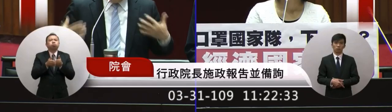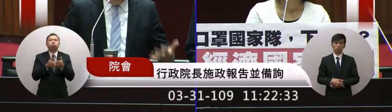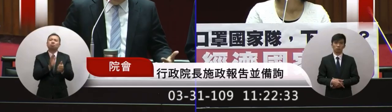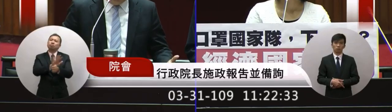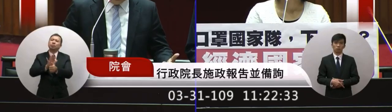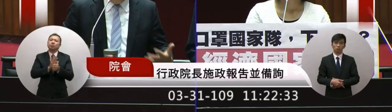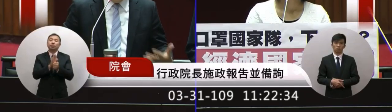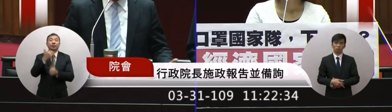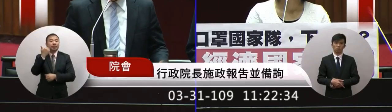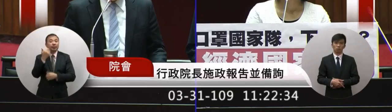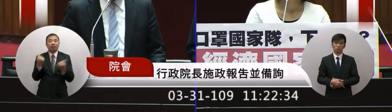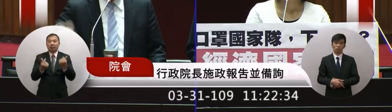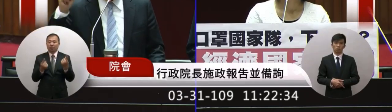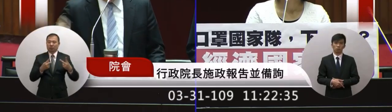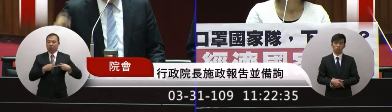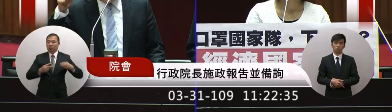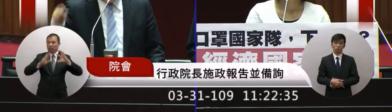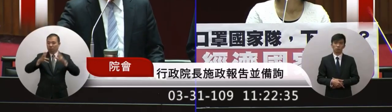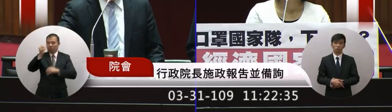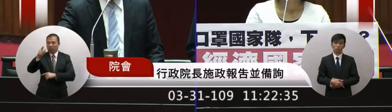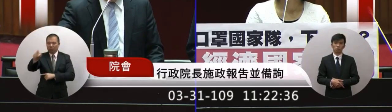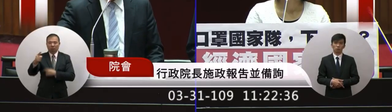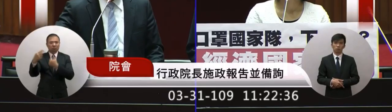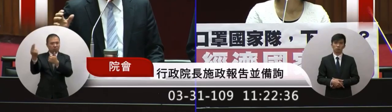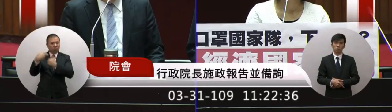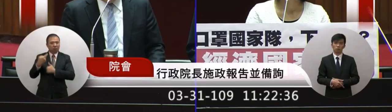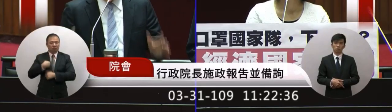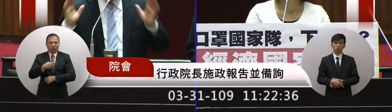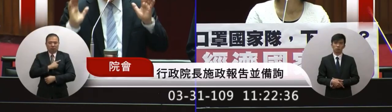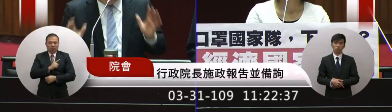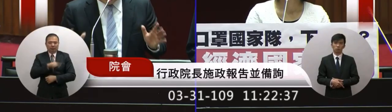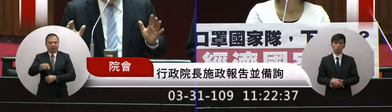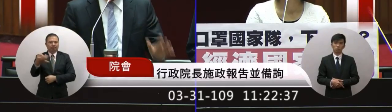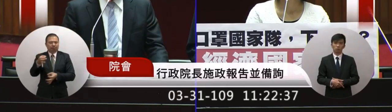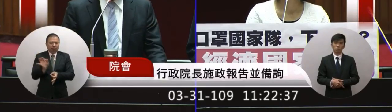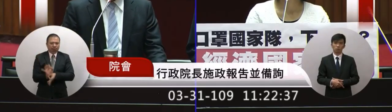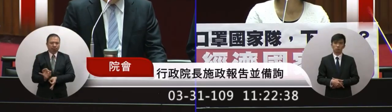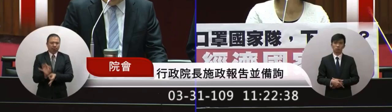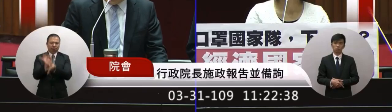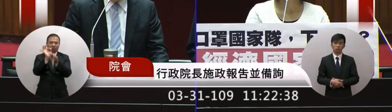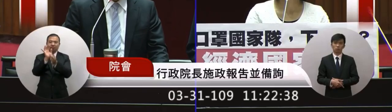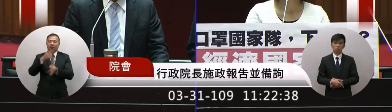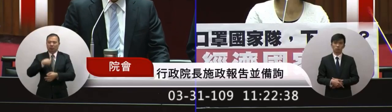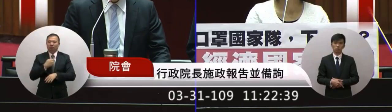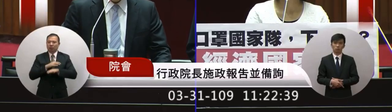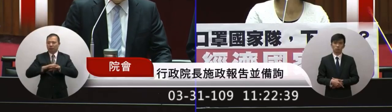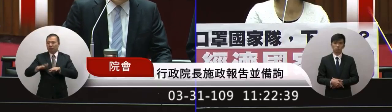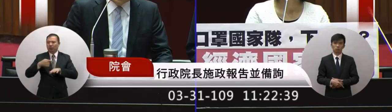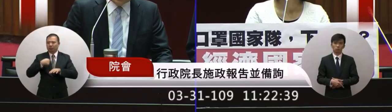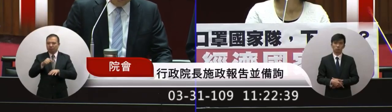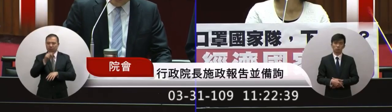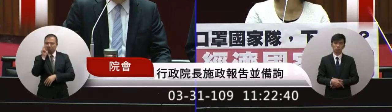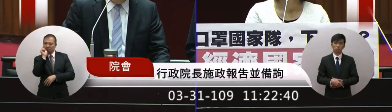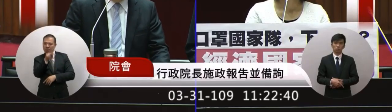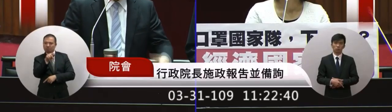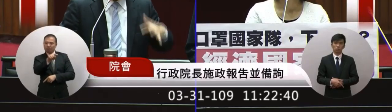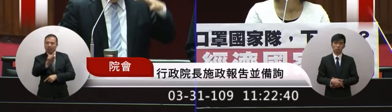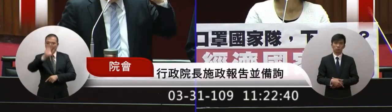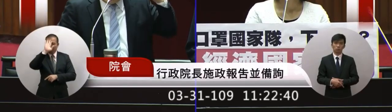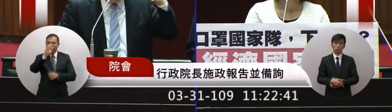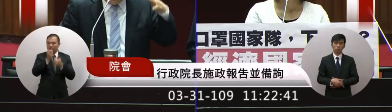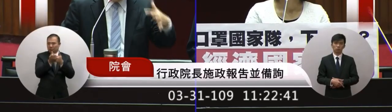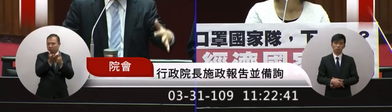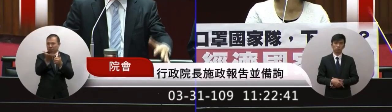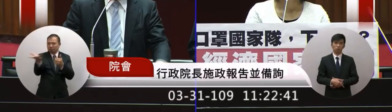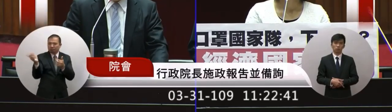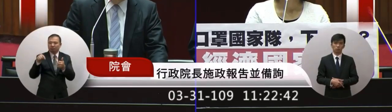的。包括蔡总统也指示我们一再加码，所以整个会随着疫情的变化，我